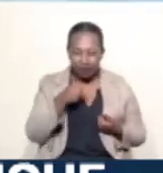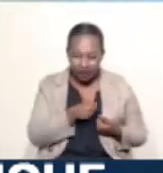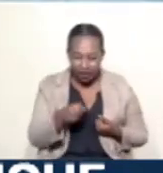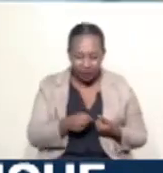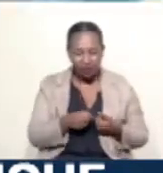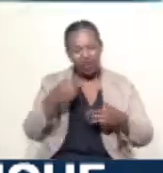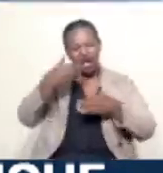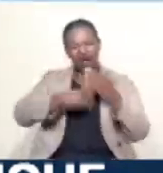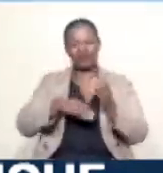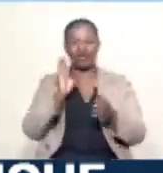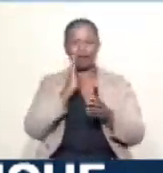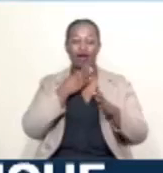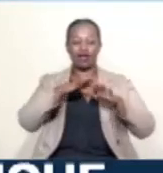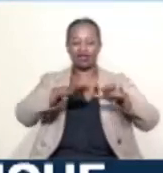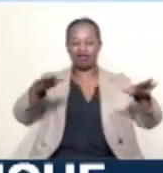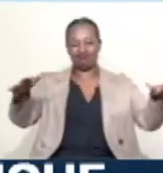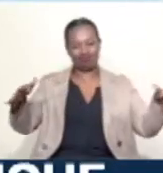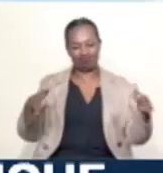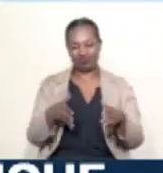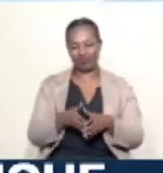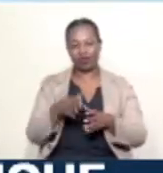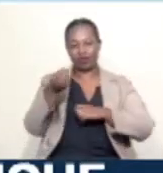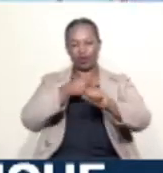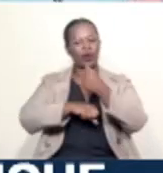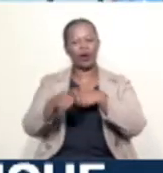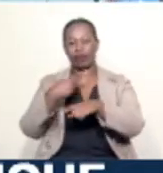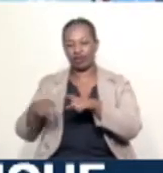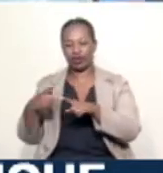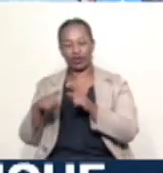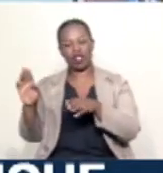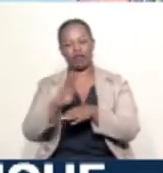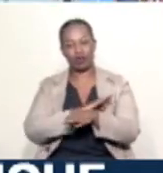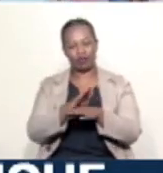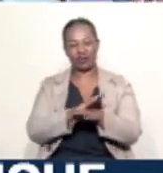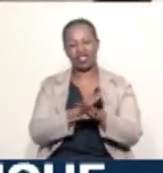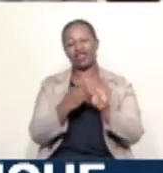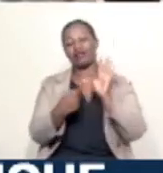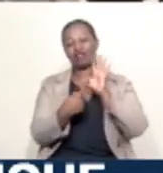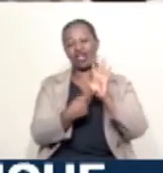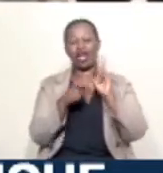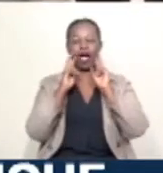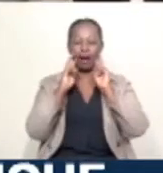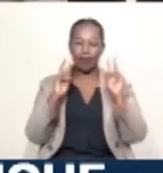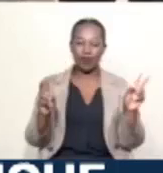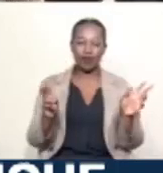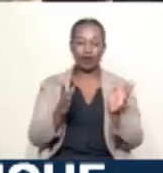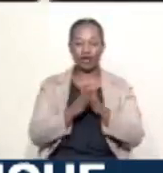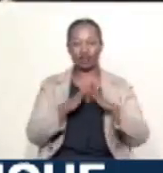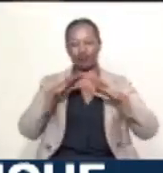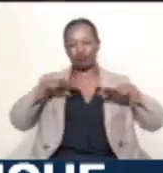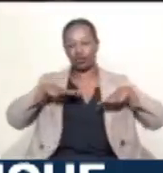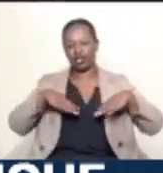z'inyanja y'Ubuhinde mu bikorwa bitandukanye by'ubucuruzi ikimenyetso cy'amahoro n'ituze muri aka gace kari icyicaro